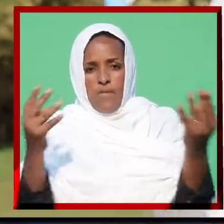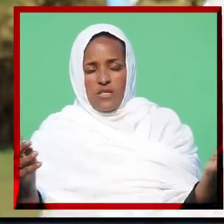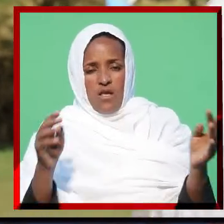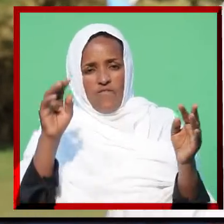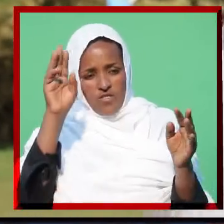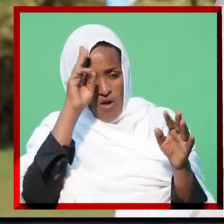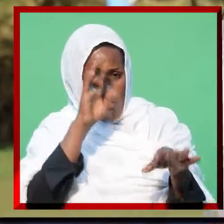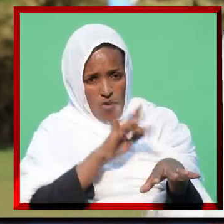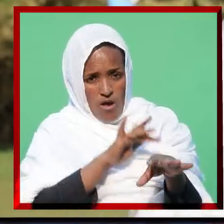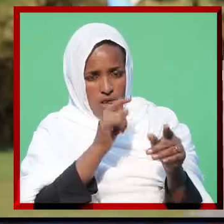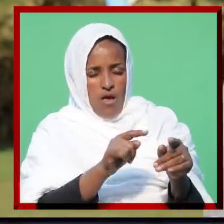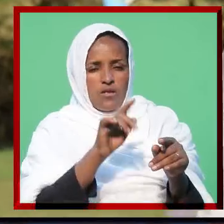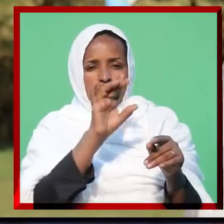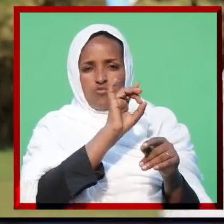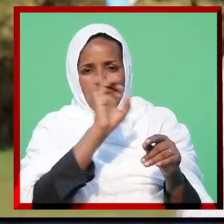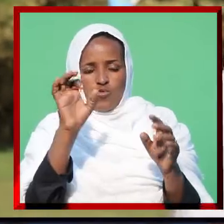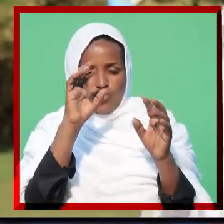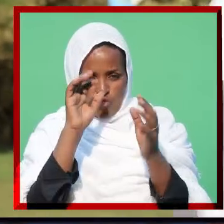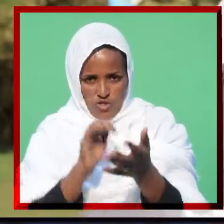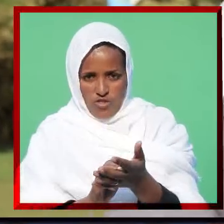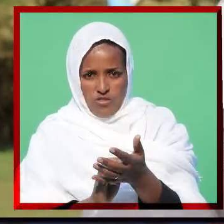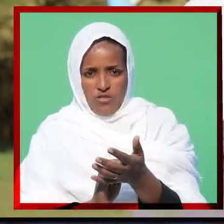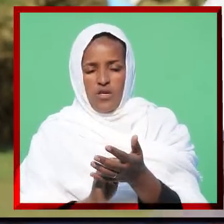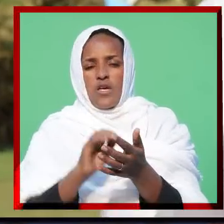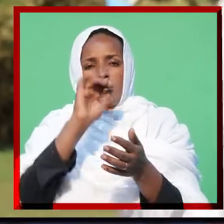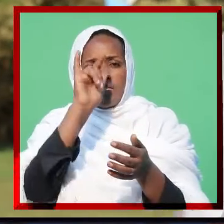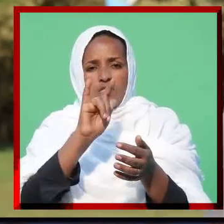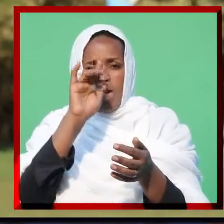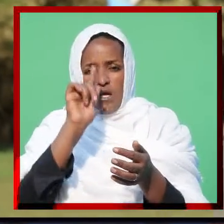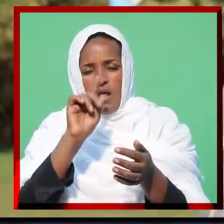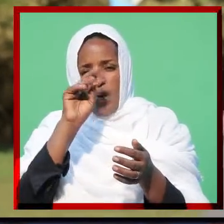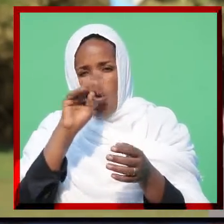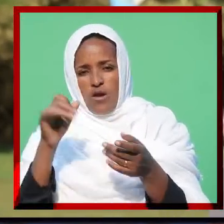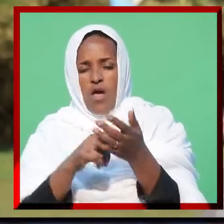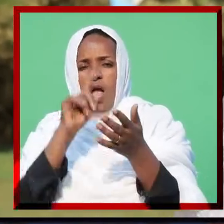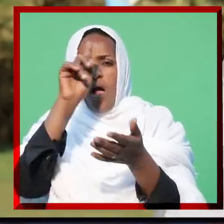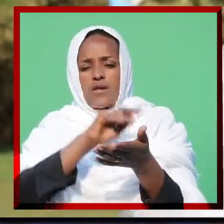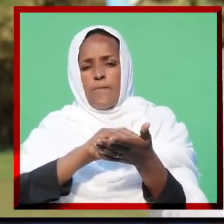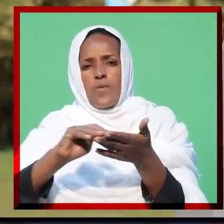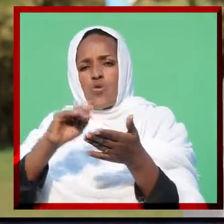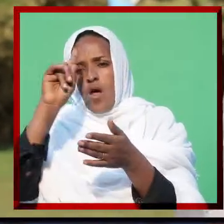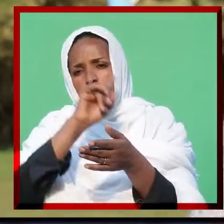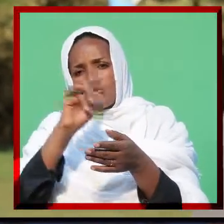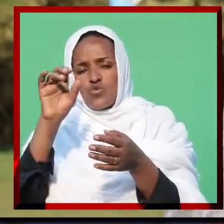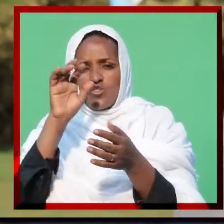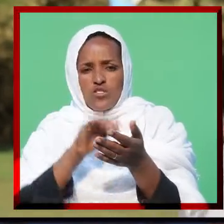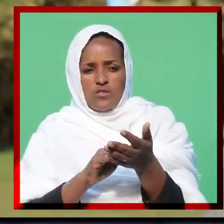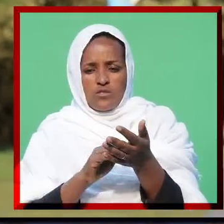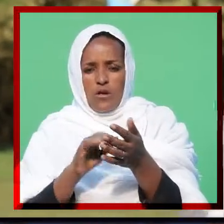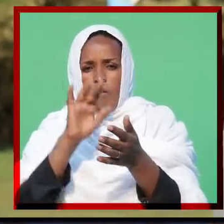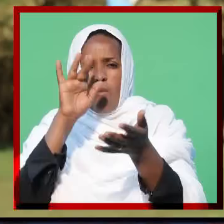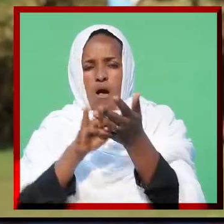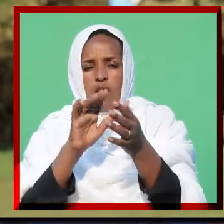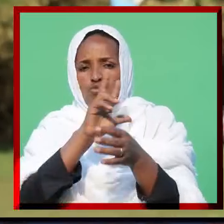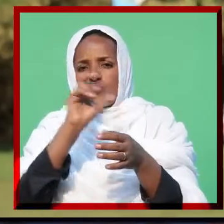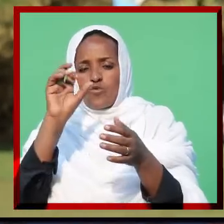ሳሙኤል ካልዕ ላይ የእስራኤል 800 ሺህ ነው መጽሐፈ ዜና መዋዕል ቀዳማዊ ላይ 1 ሚሊዮን 100 ሺህ ነው ስንት ልዩነት አለው